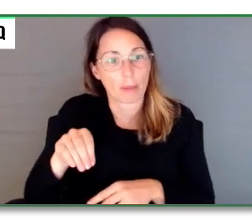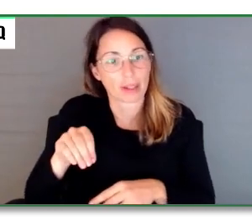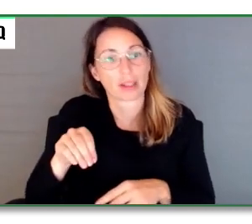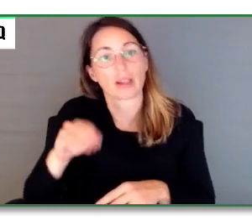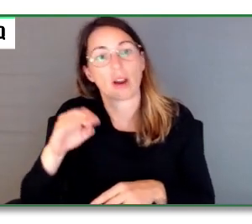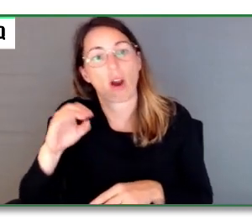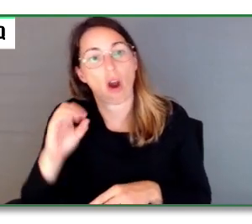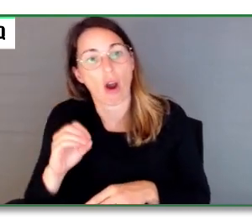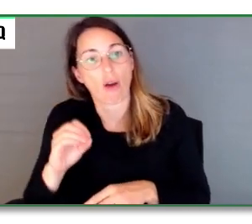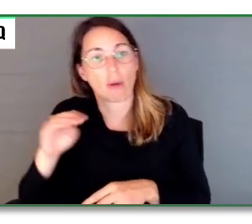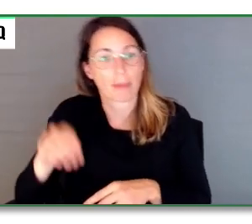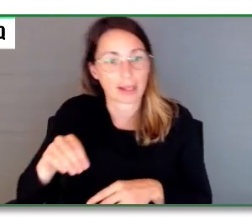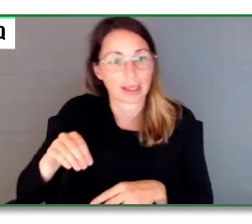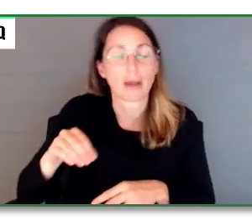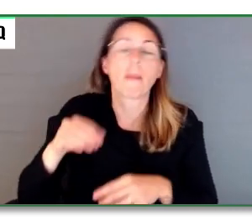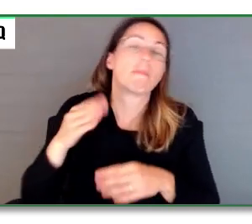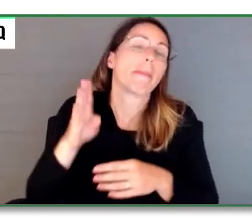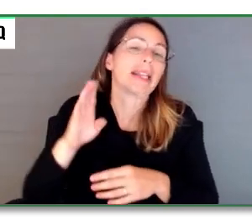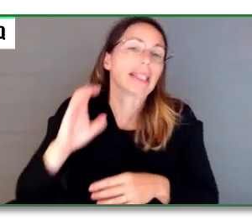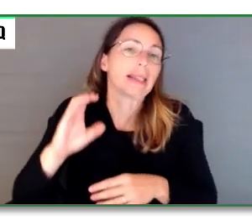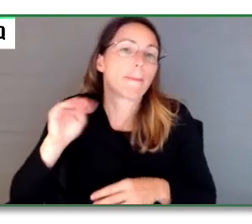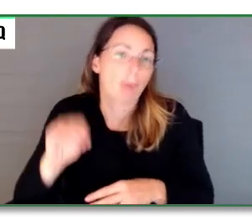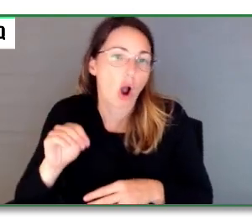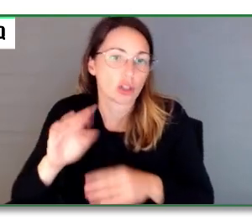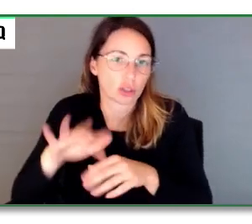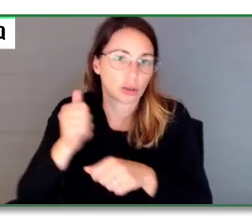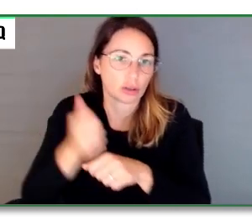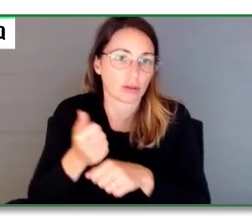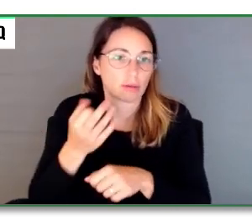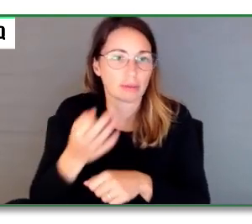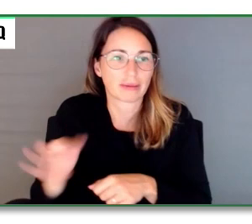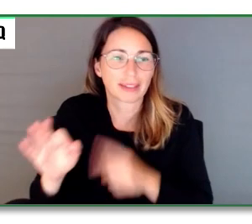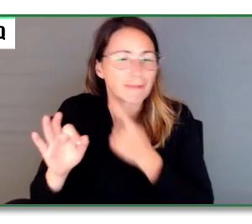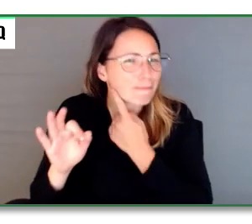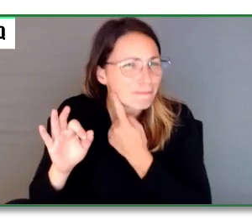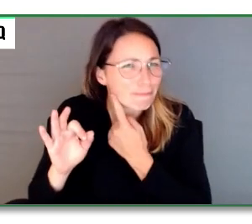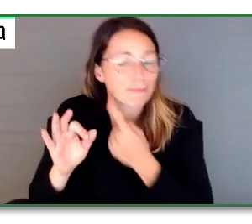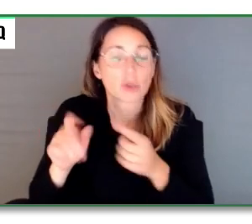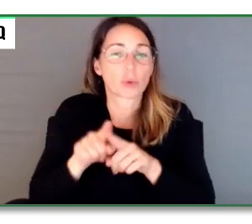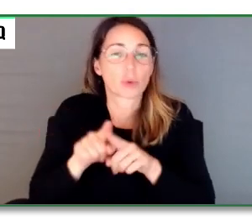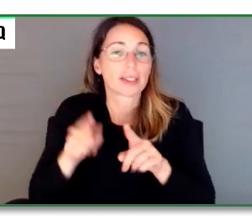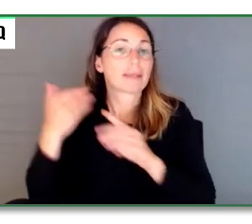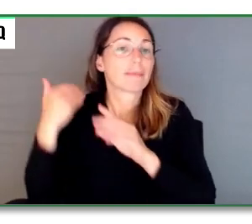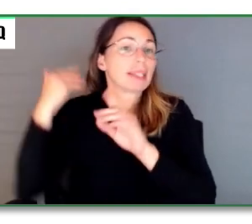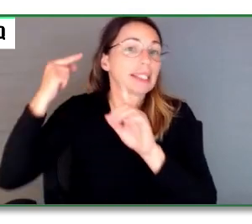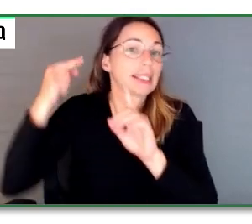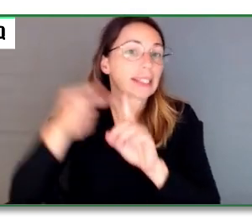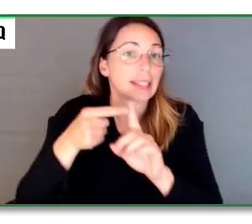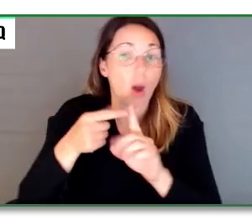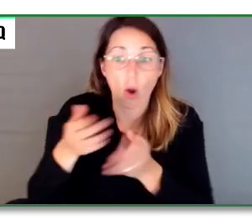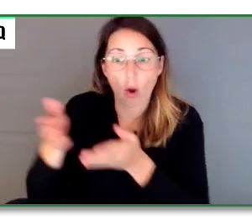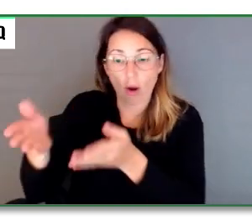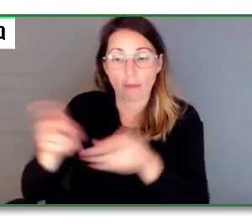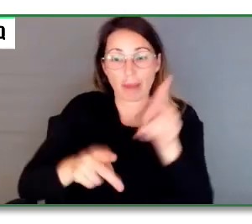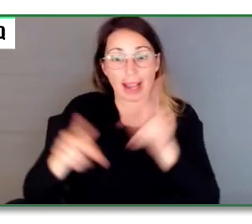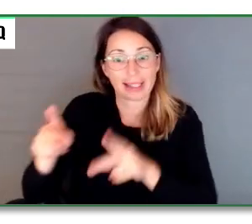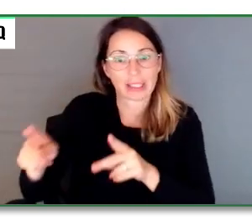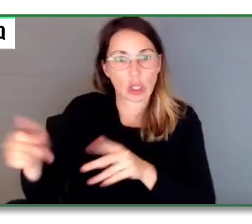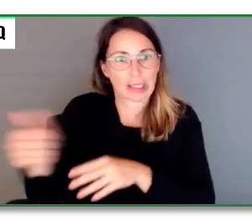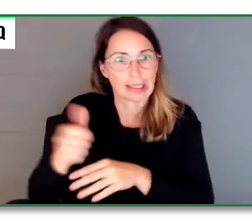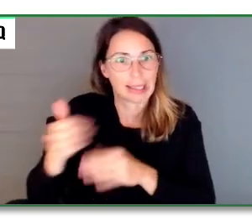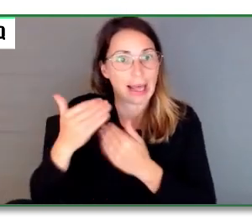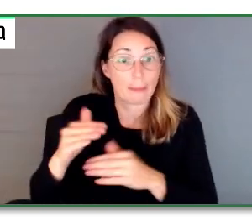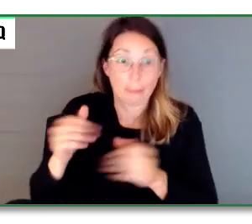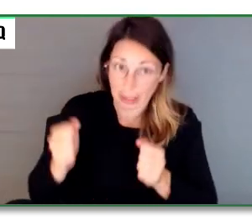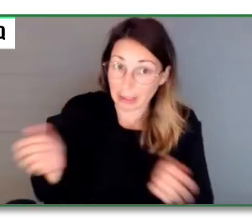été établie en 88 avec pour mission d'offrir aux personnes à mobilité réduite la possibilité d'être actives et de poursuivre